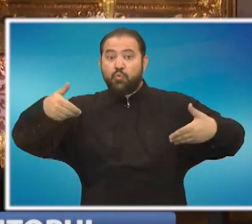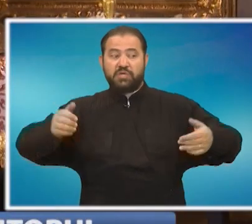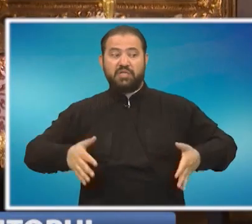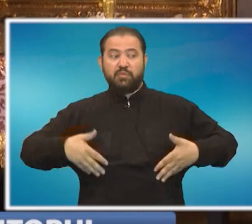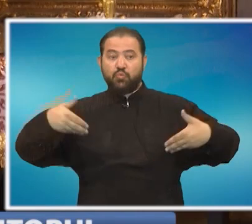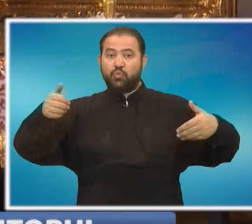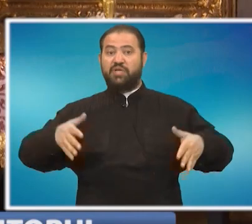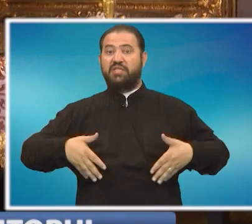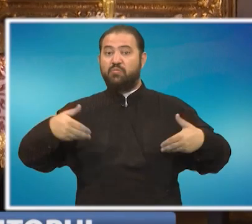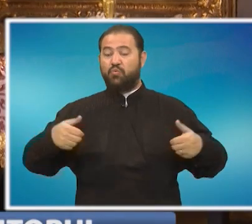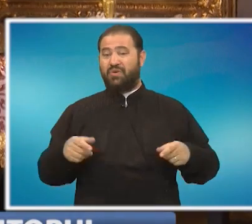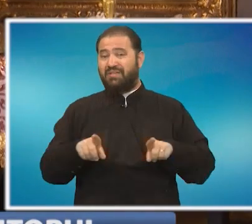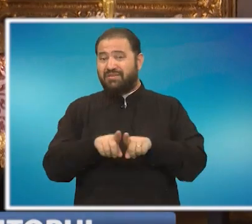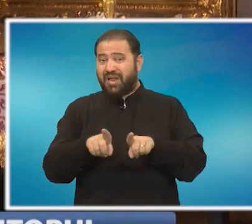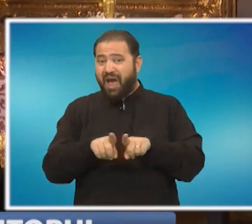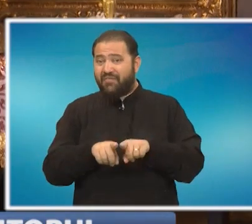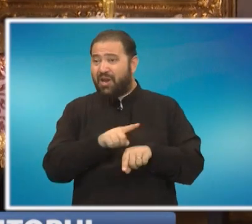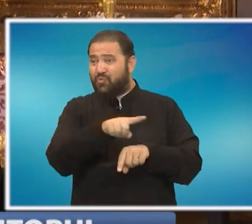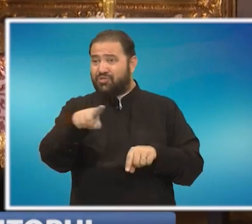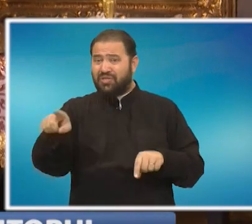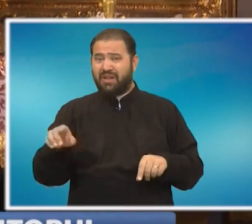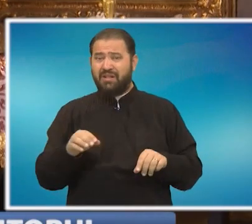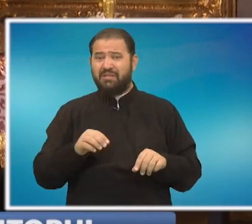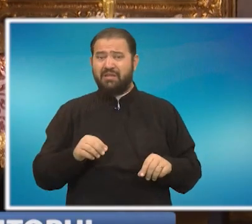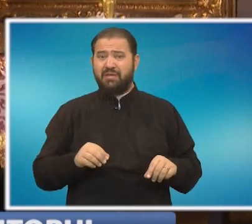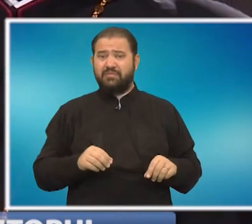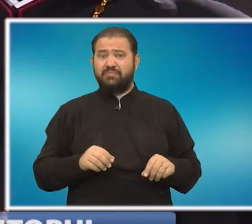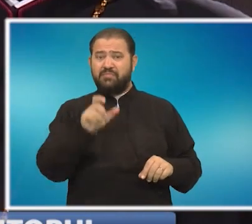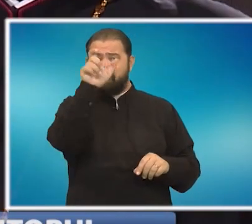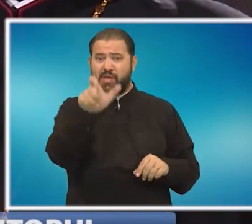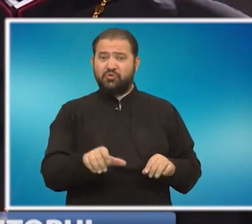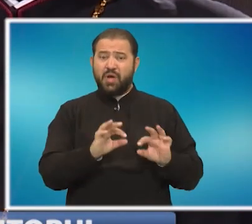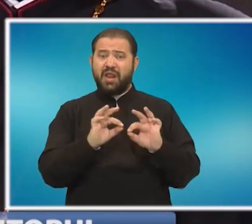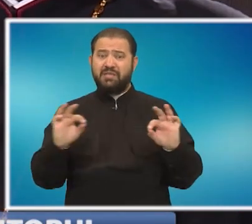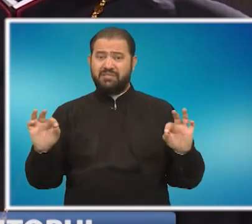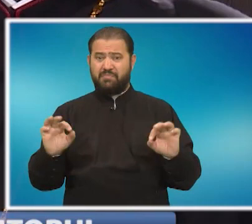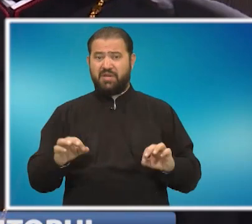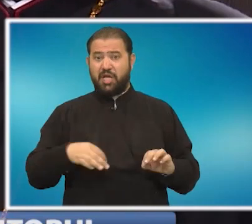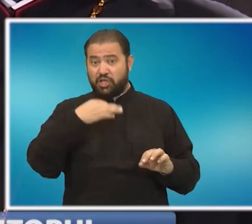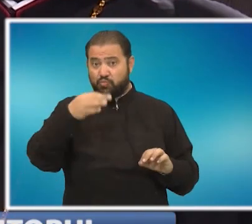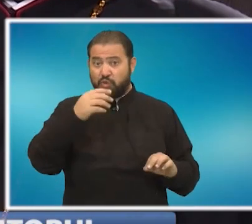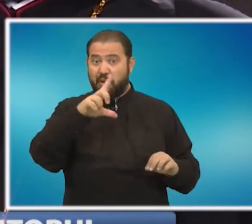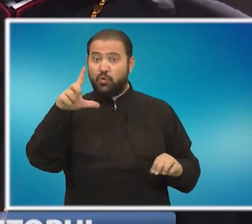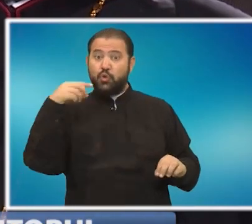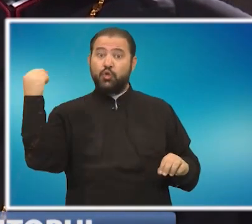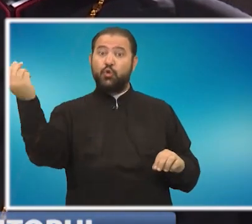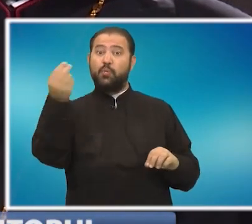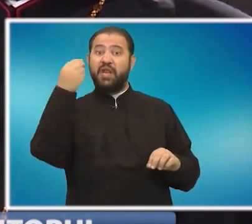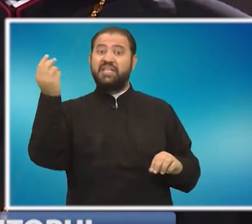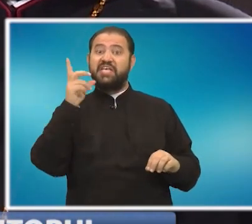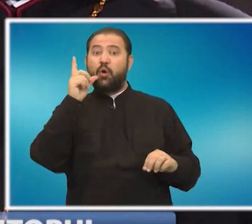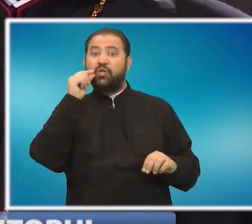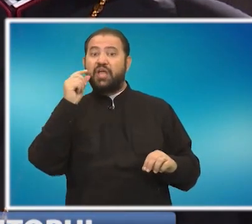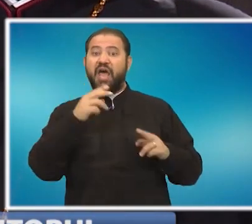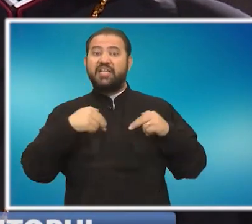cu celelalte persoane sfinte se realizează o astfel de stare. Îl numim pe Tatăl Ceresc Tatăl nostru, o